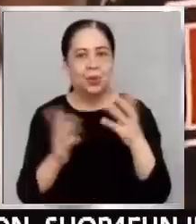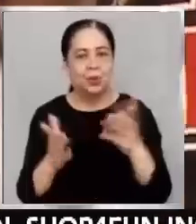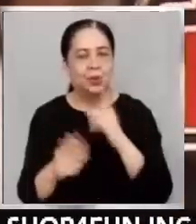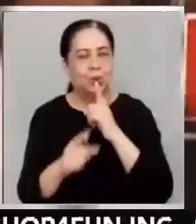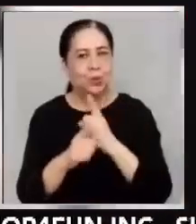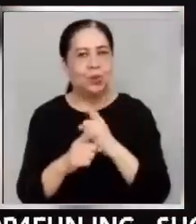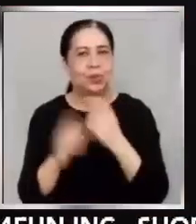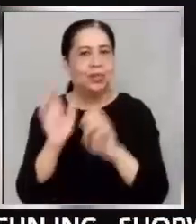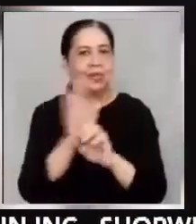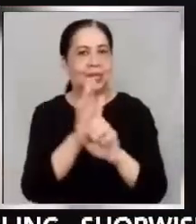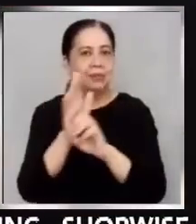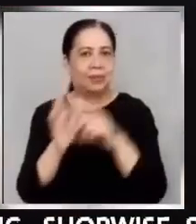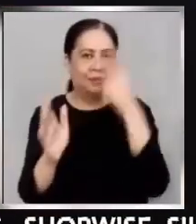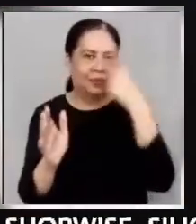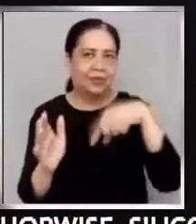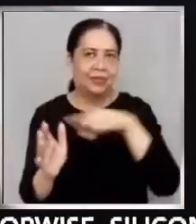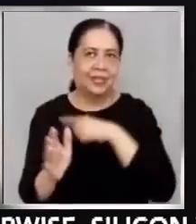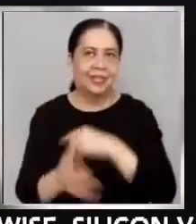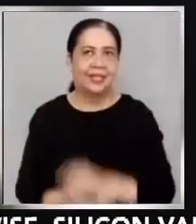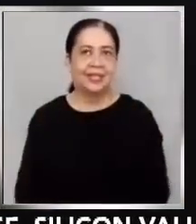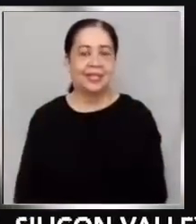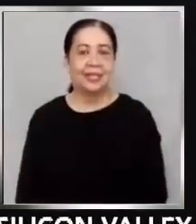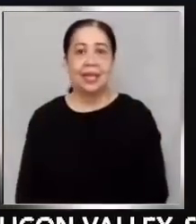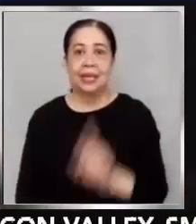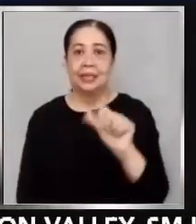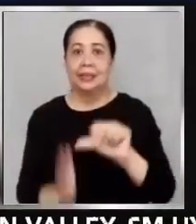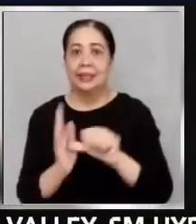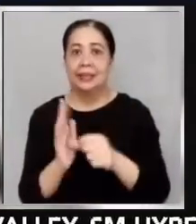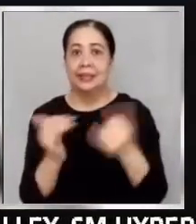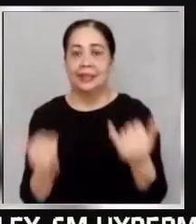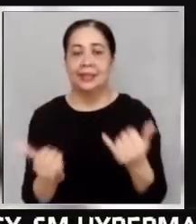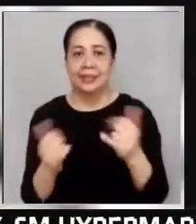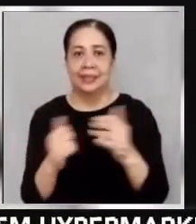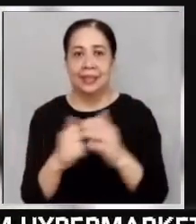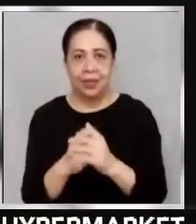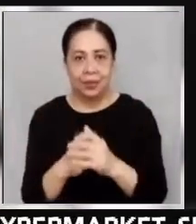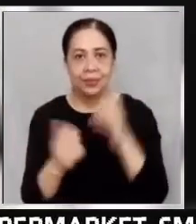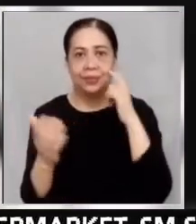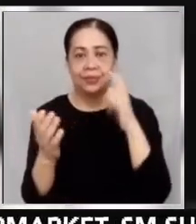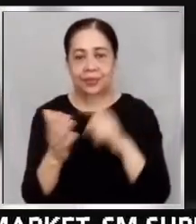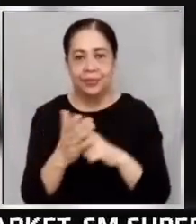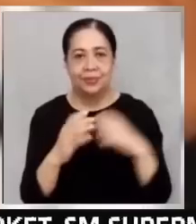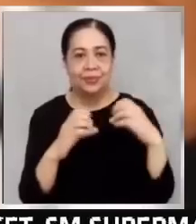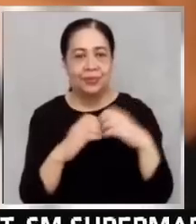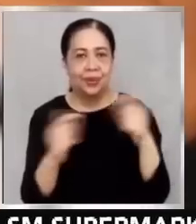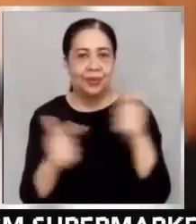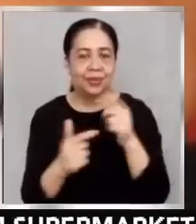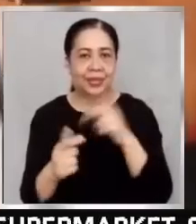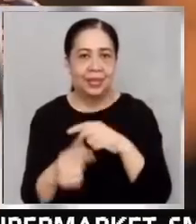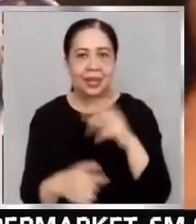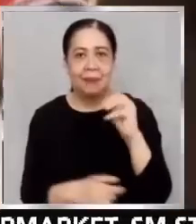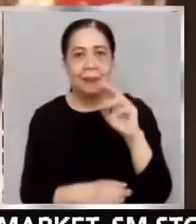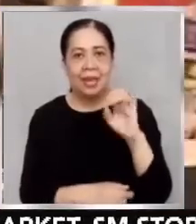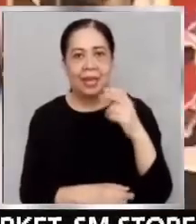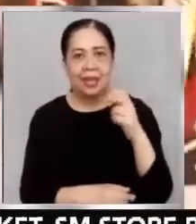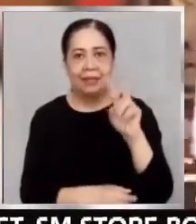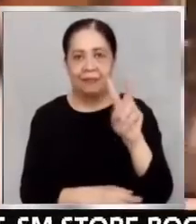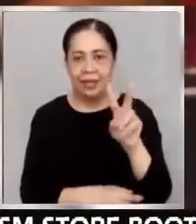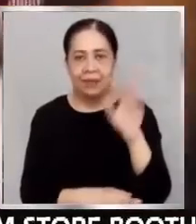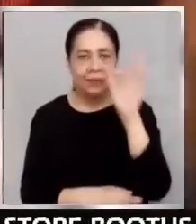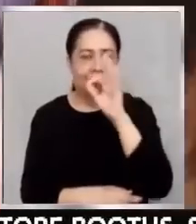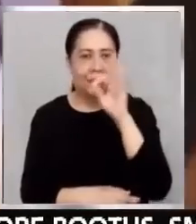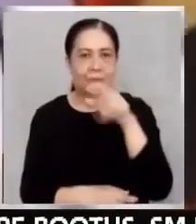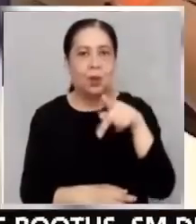for all of us. Isa pang highlight ngayong araw, ang pagkilala kay Kapuso comedy genius Michael V bilang Pinoy Pop Culture